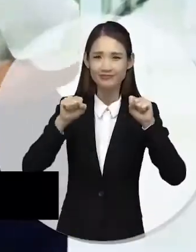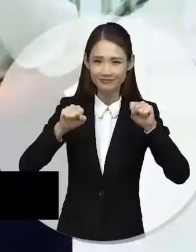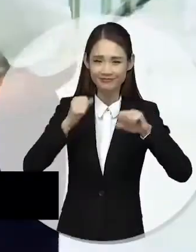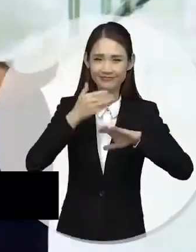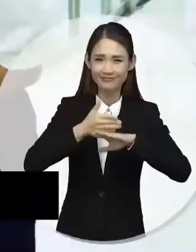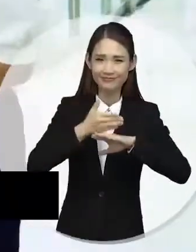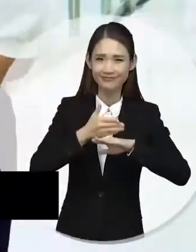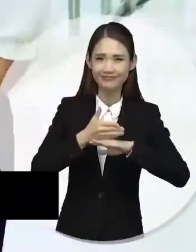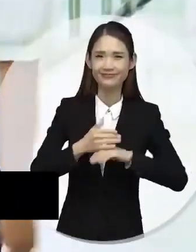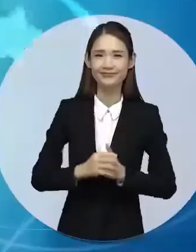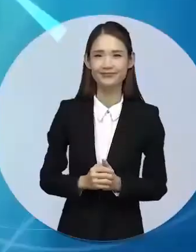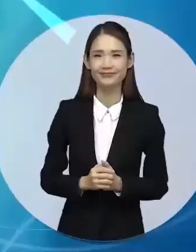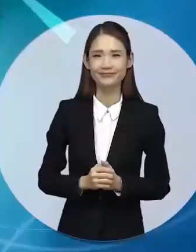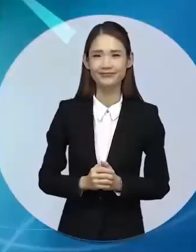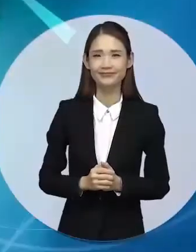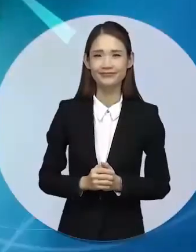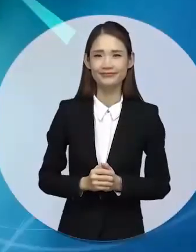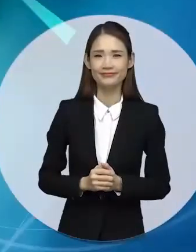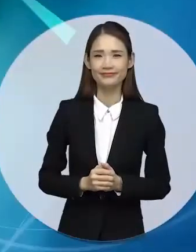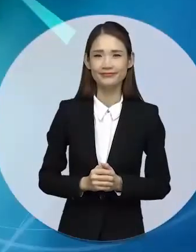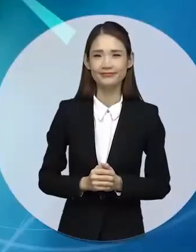감사합니다. 감사합니다.